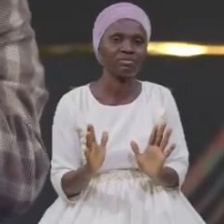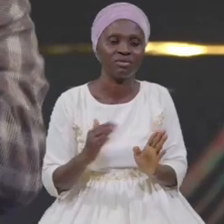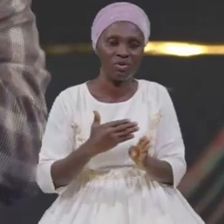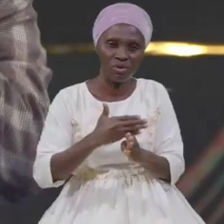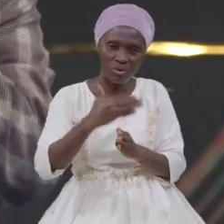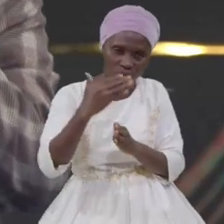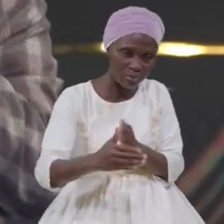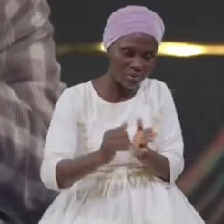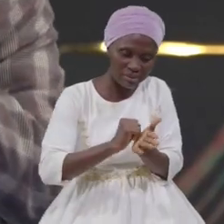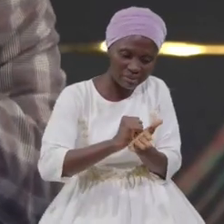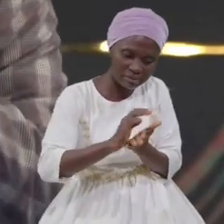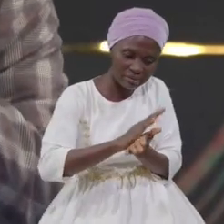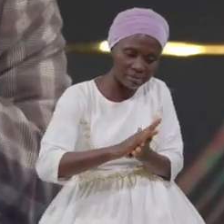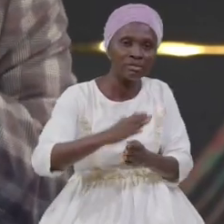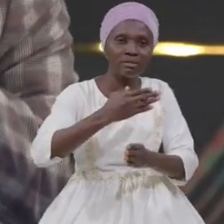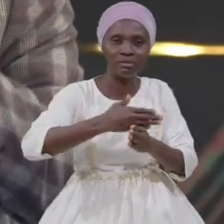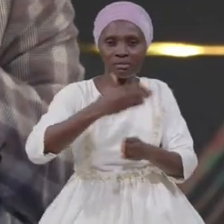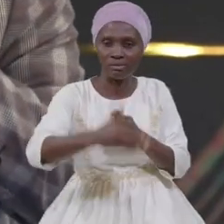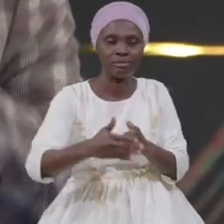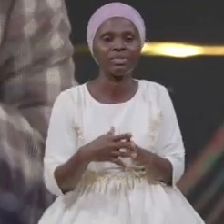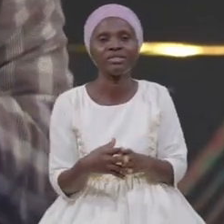totalement, complètement,